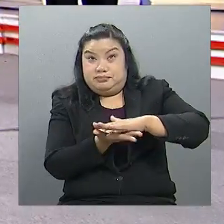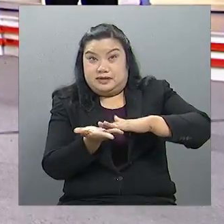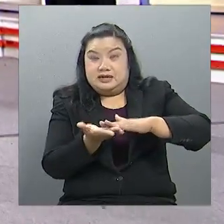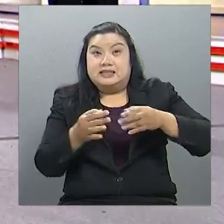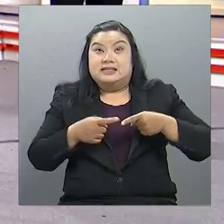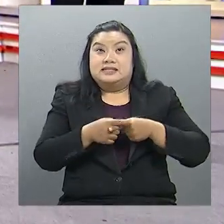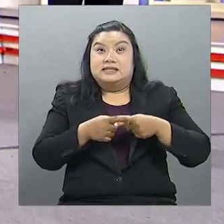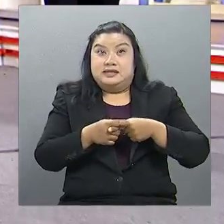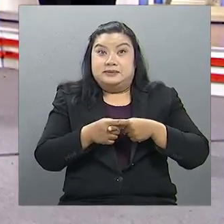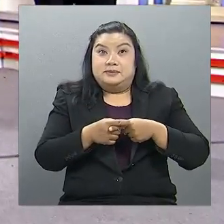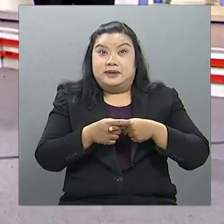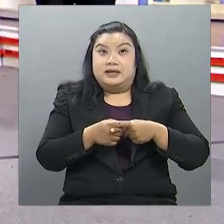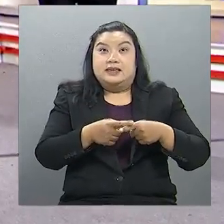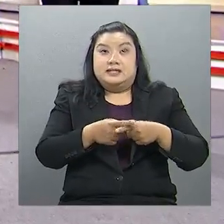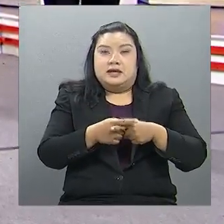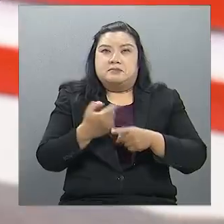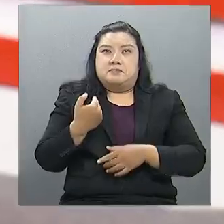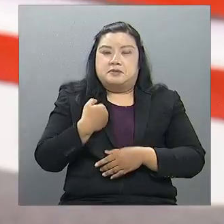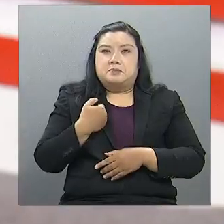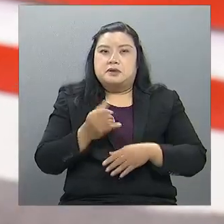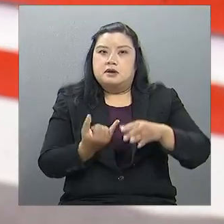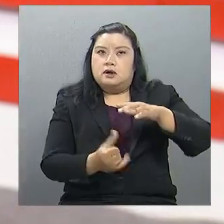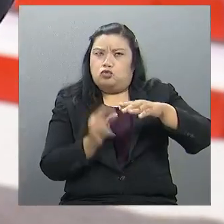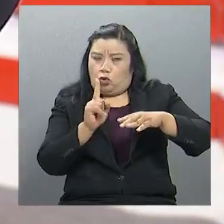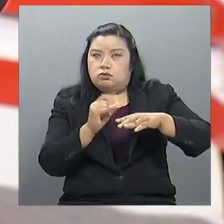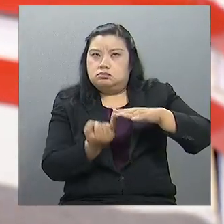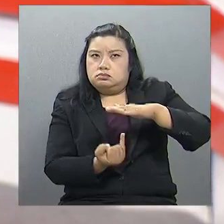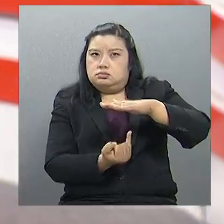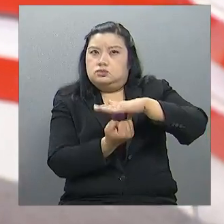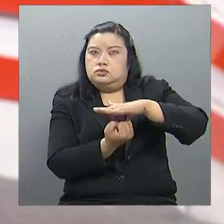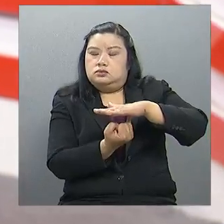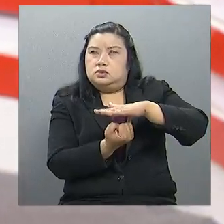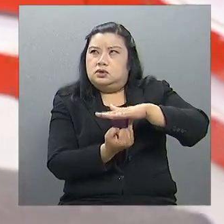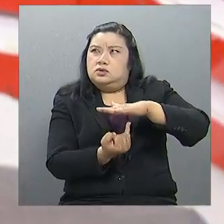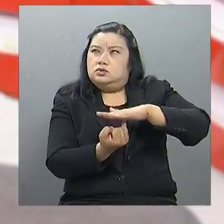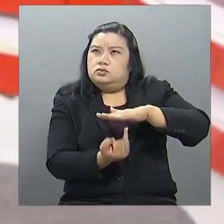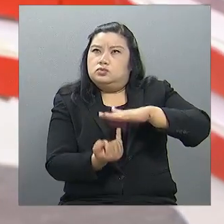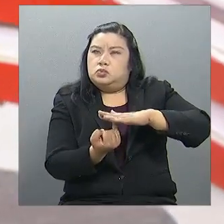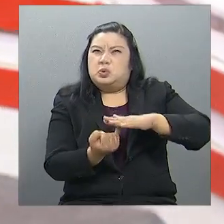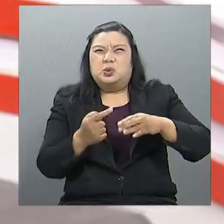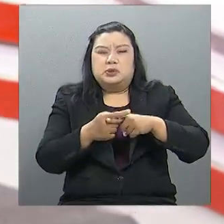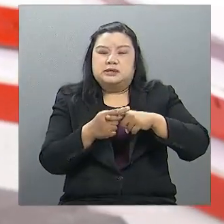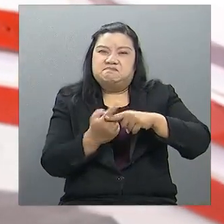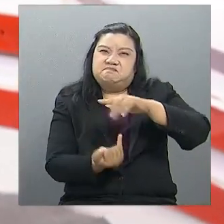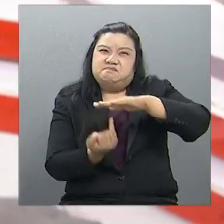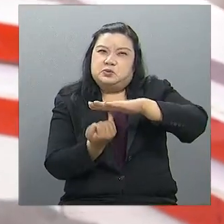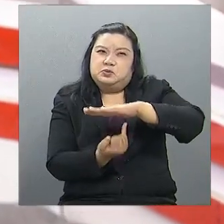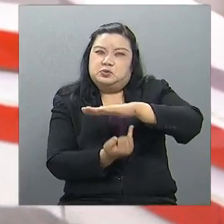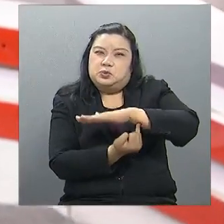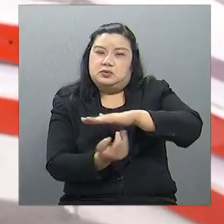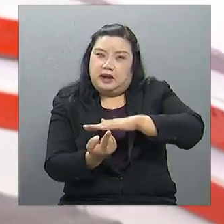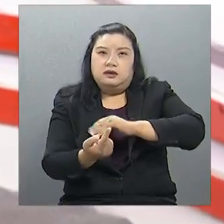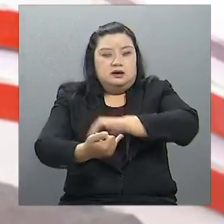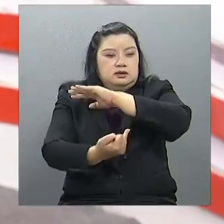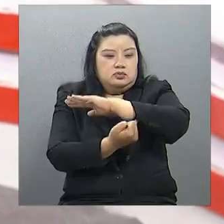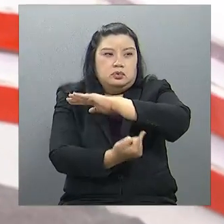pointคืออะไร ticker pointจุดกเจ็กดแล้วต้องกดแล้วจะเจ็บเจ็บ.คืถนึพัปเรากดไปเรๆด้แงส